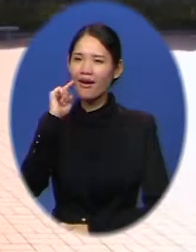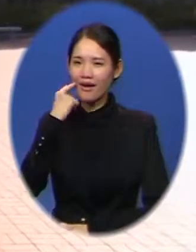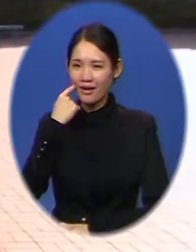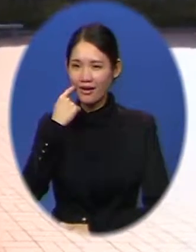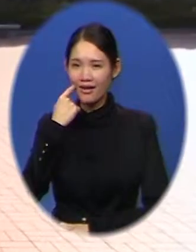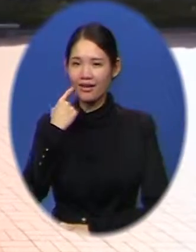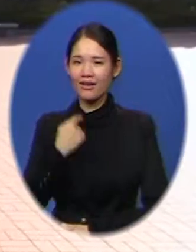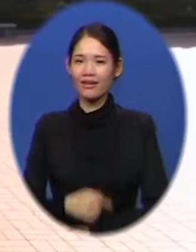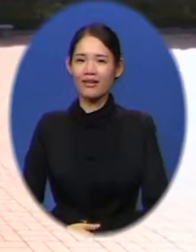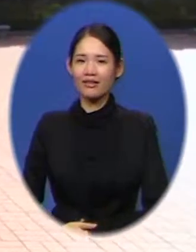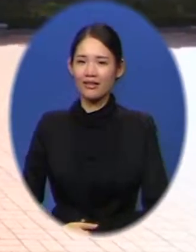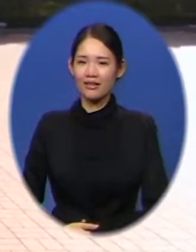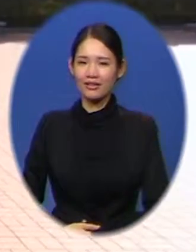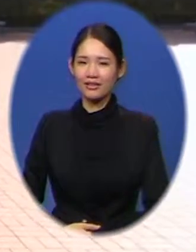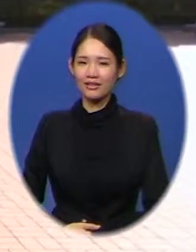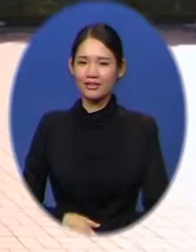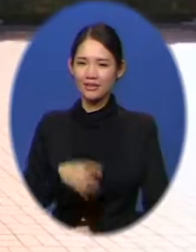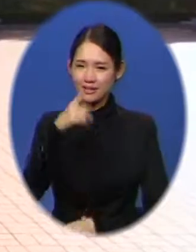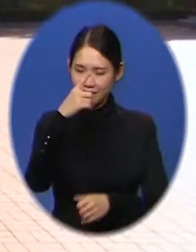그